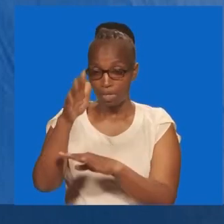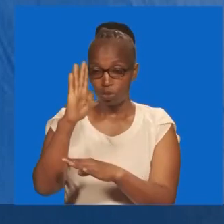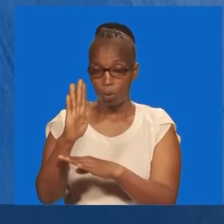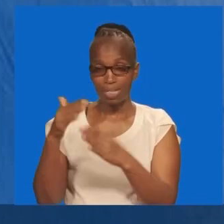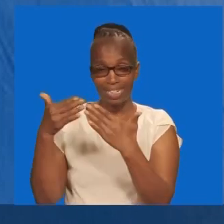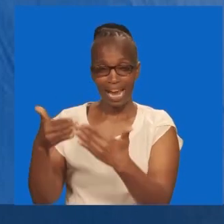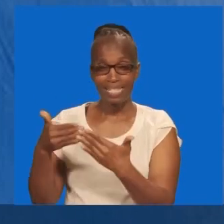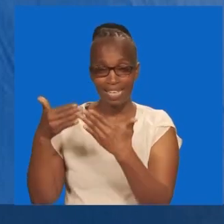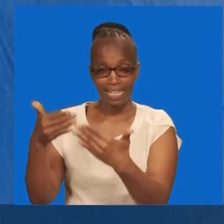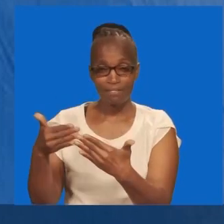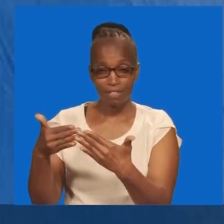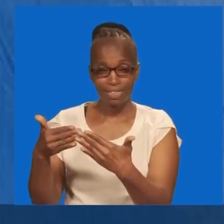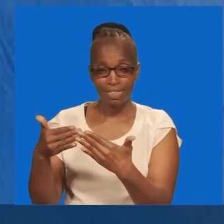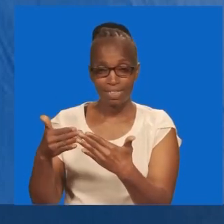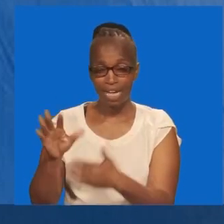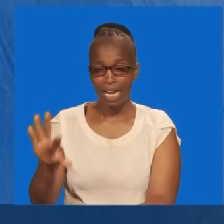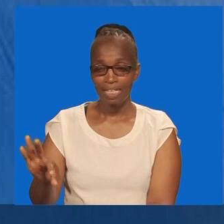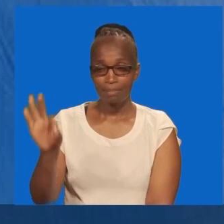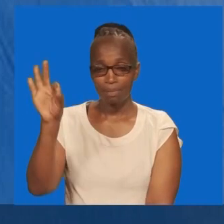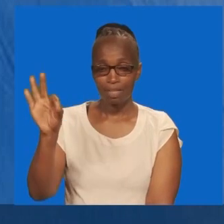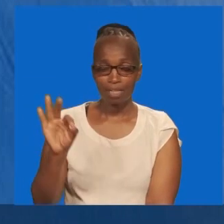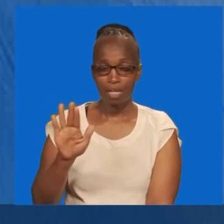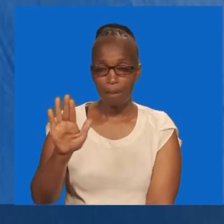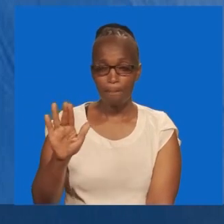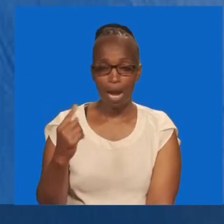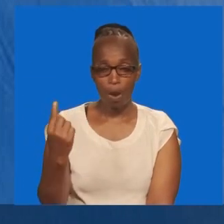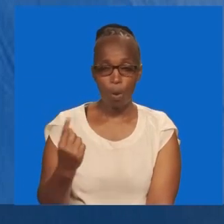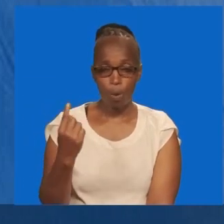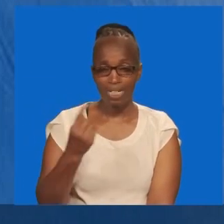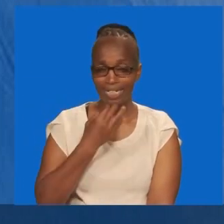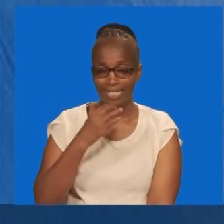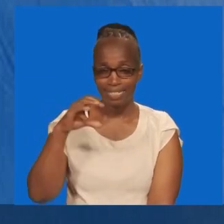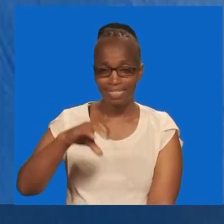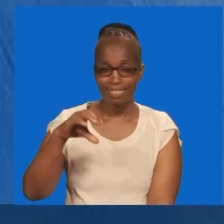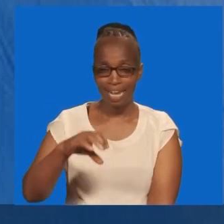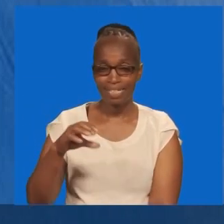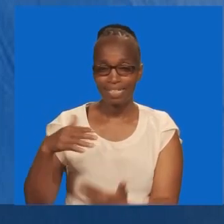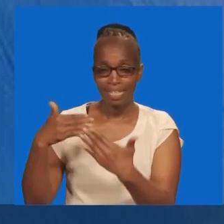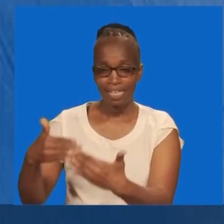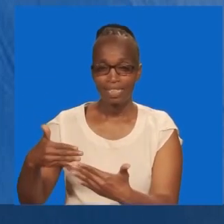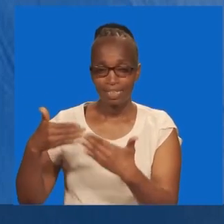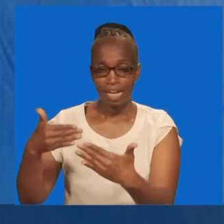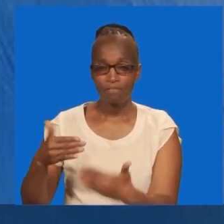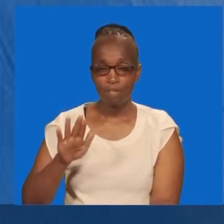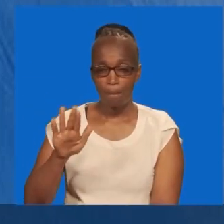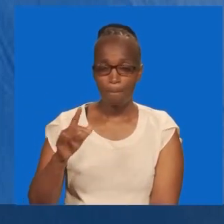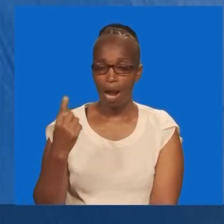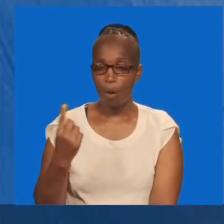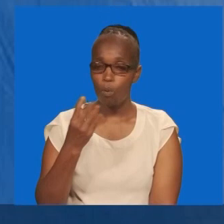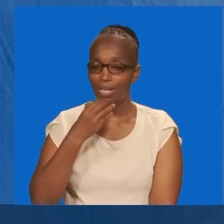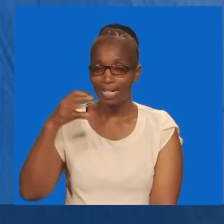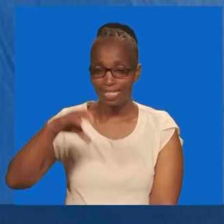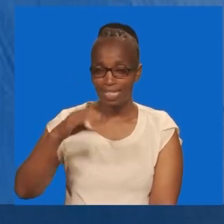in death akamtoa mwana wake wa pekee, akamtoa mwana wake